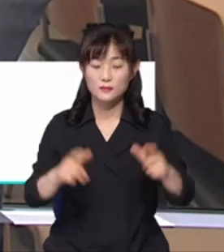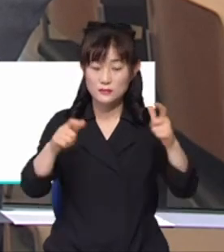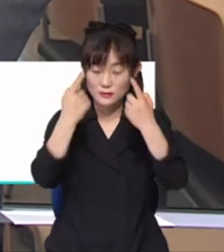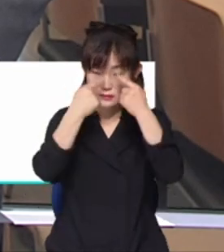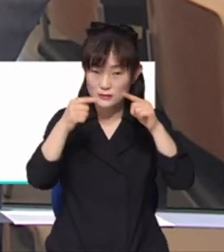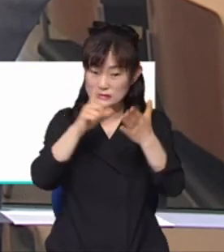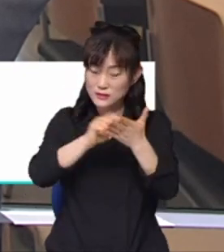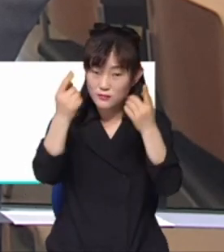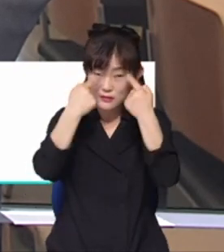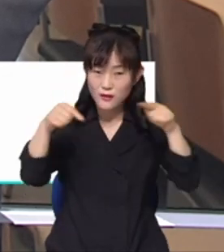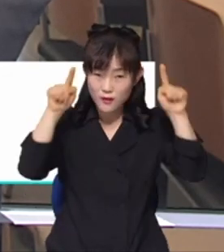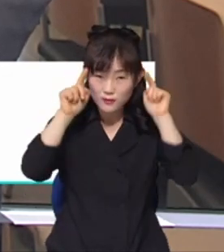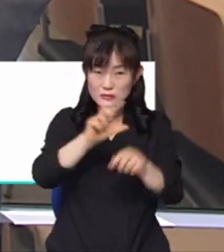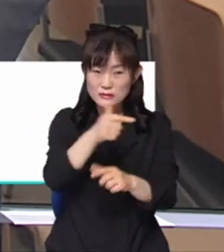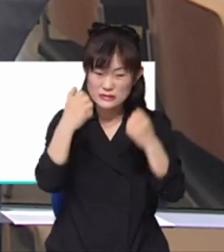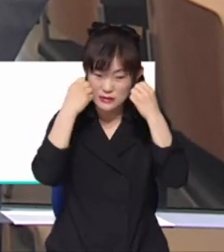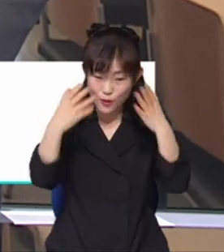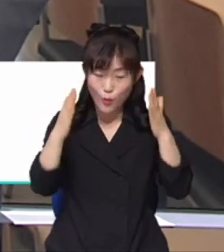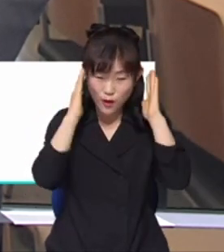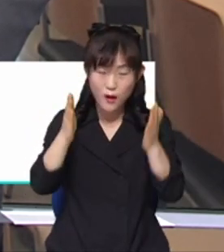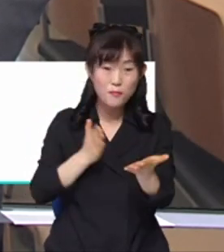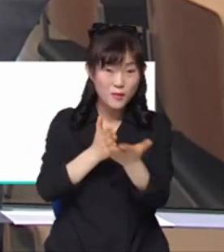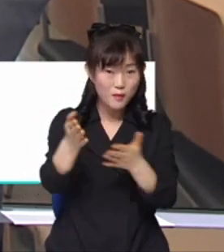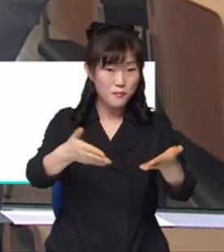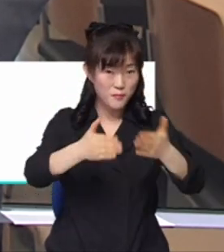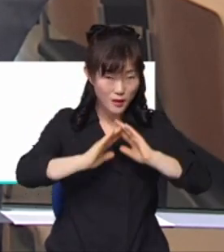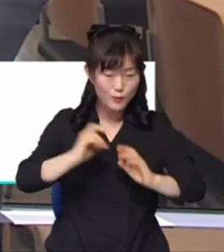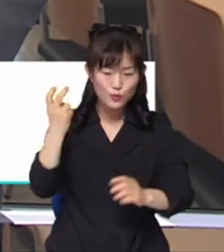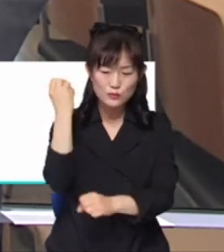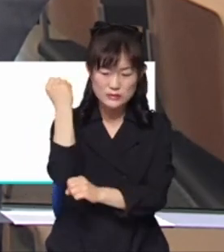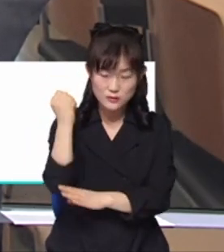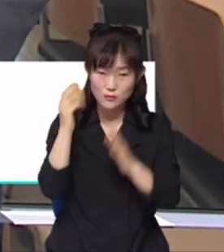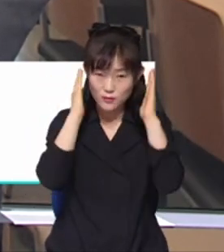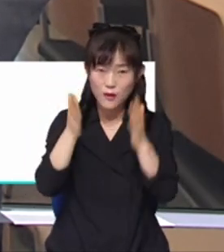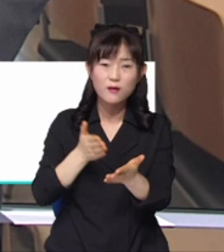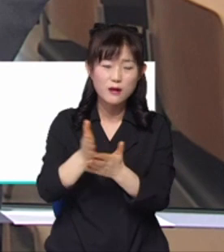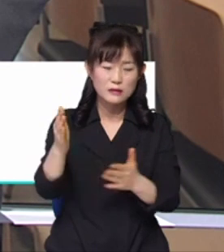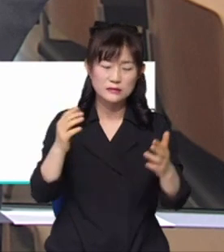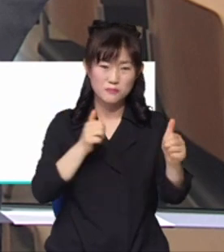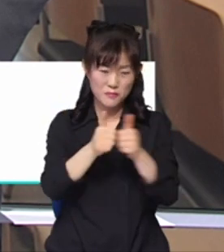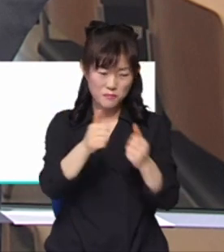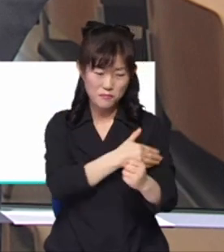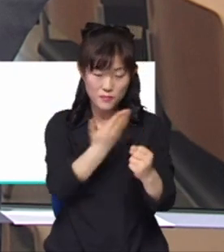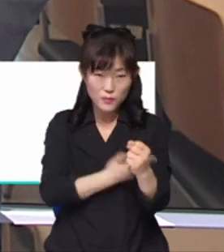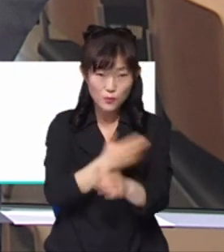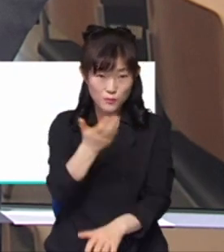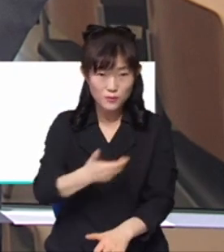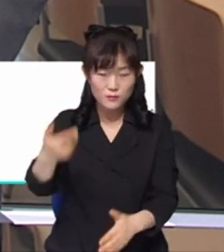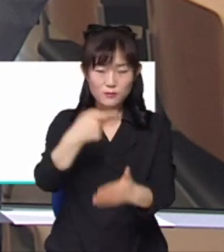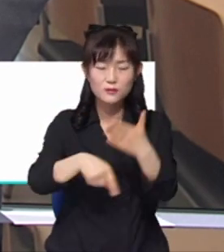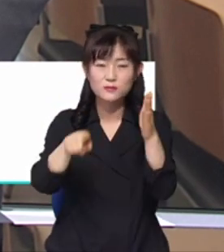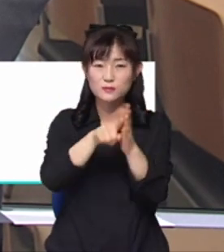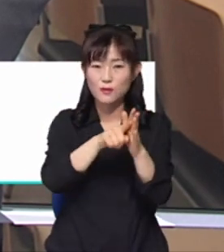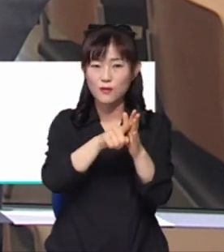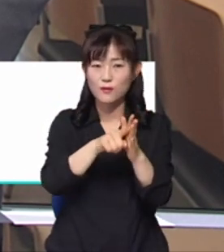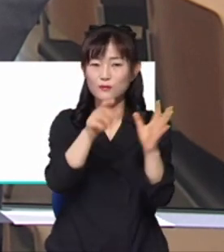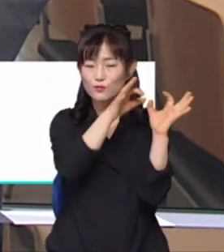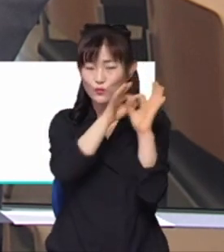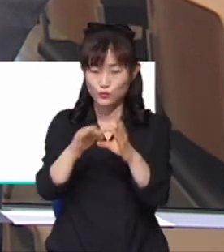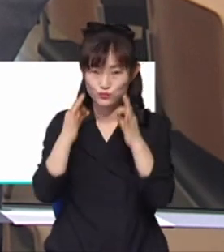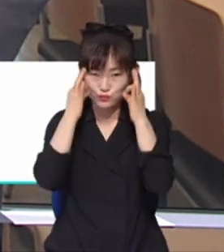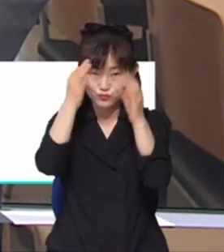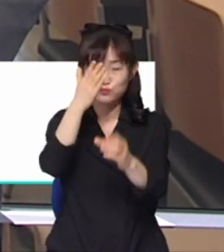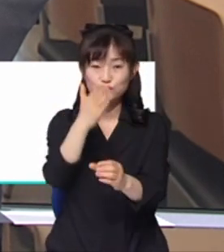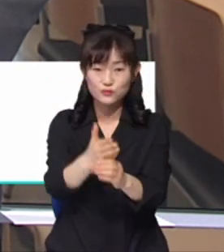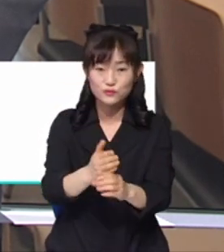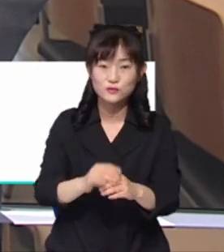지역 대학들은 새로운 학과를 개설하는 것 외에도 기존 학과들의 경쟁력을 높이기 위한 노력도 계속하고 있습니다. 특히 지역의 현안